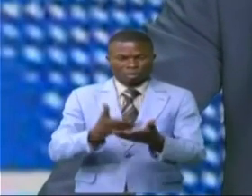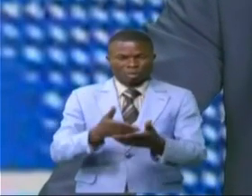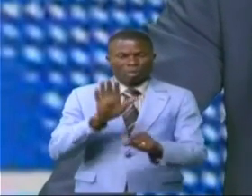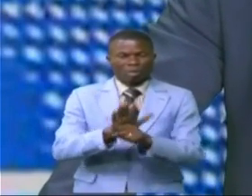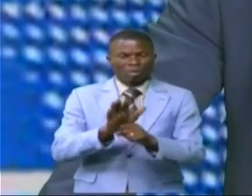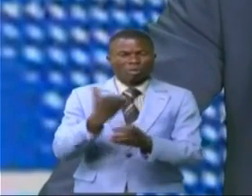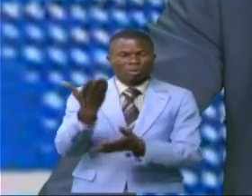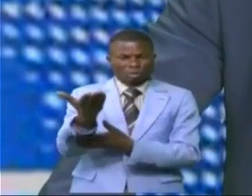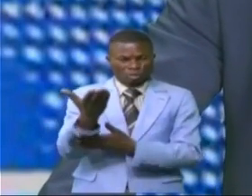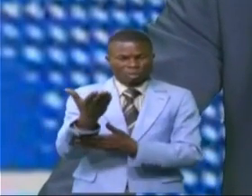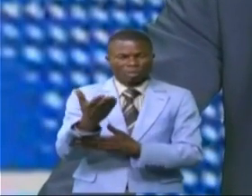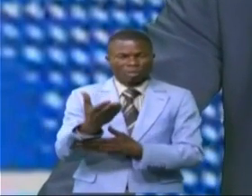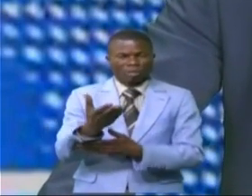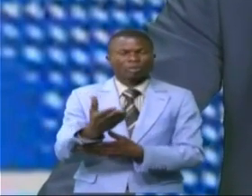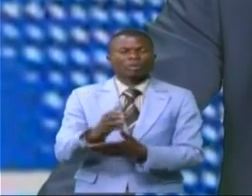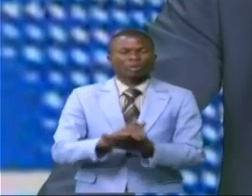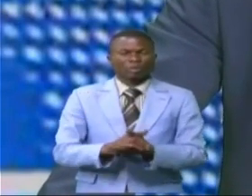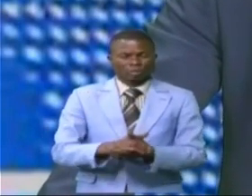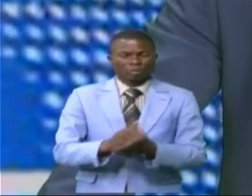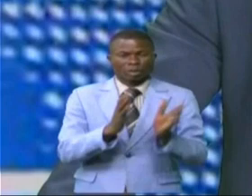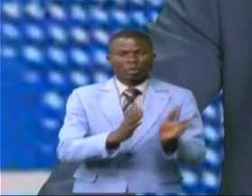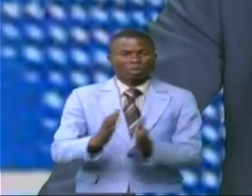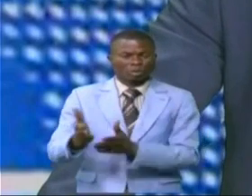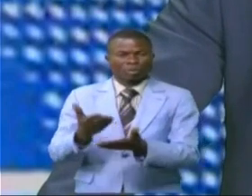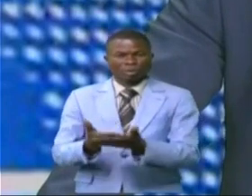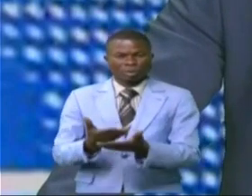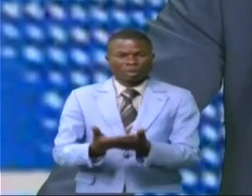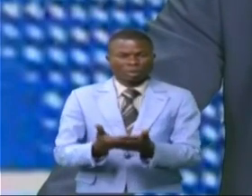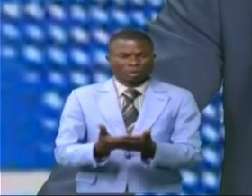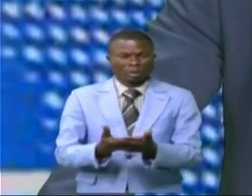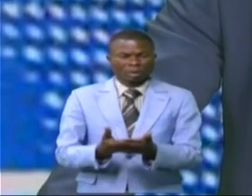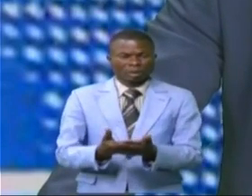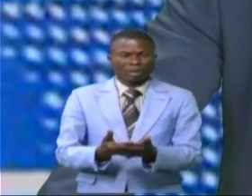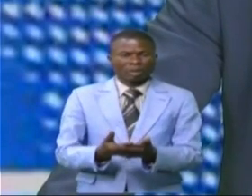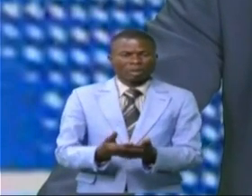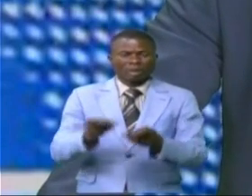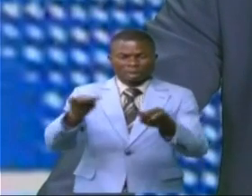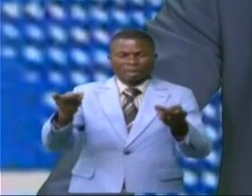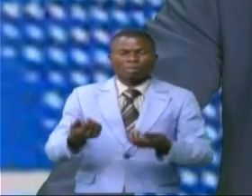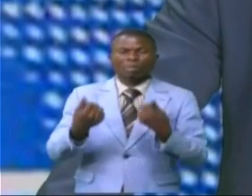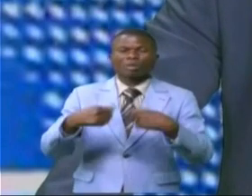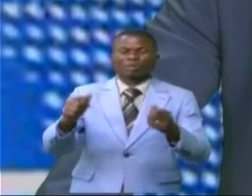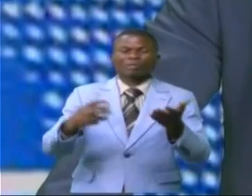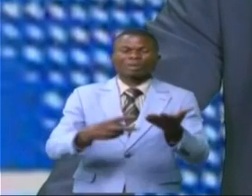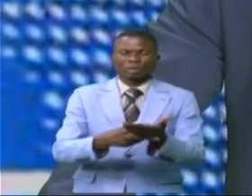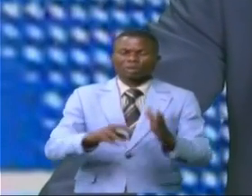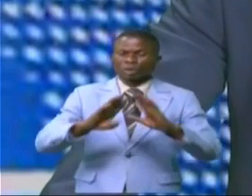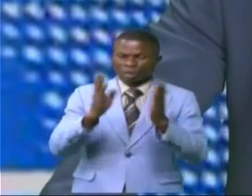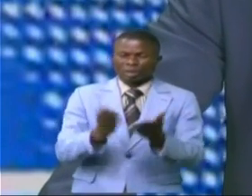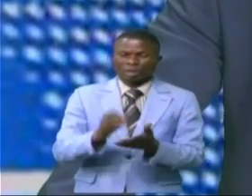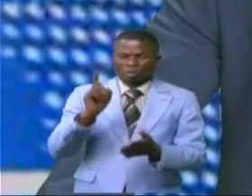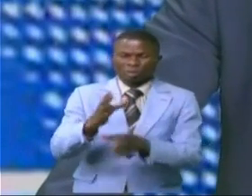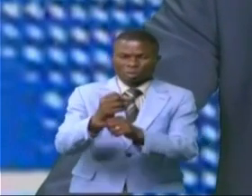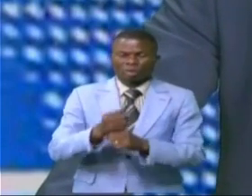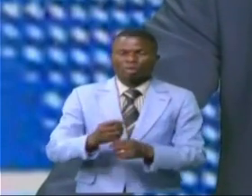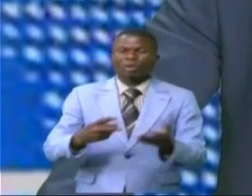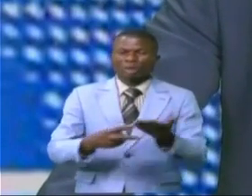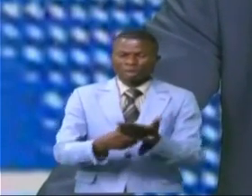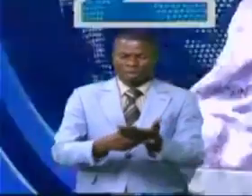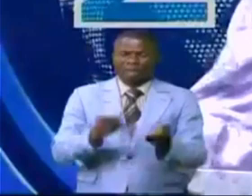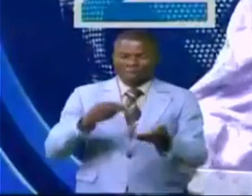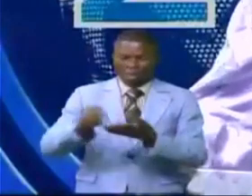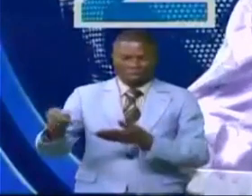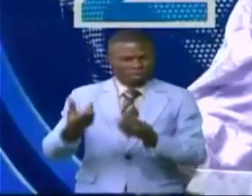demande au stade même. Nous allons disponibiliser d'un point de vente pour que tous ceux qui veulent se procurer de leurs billets puissent en